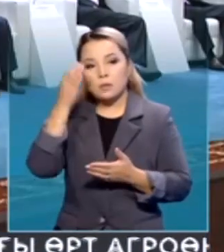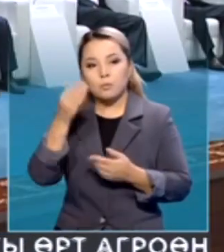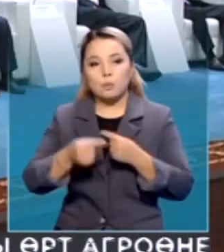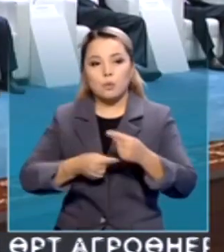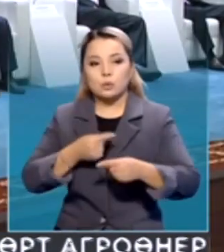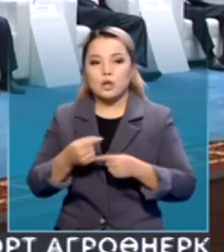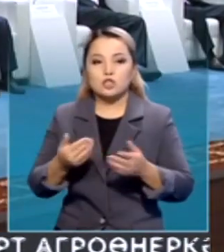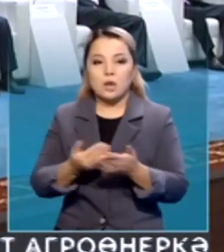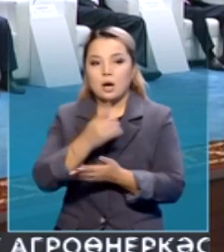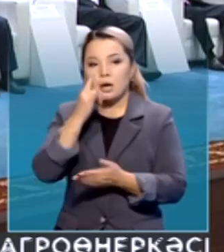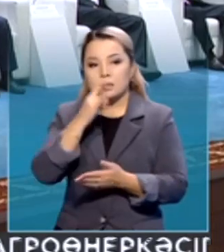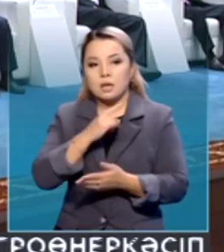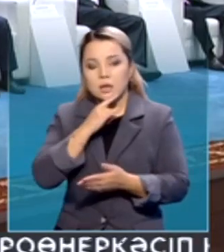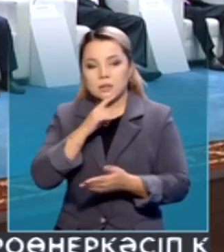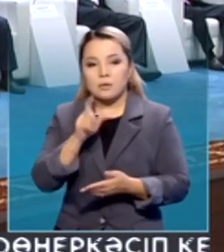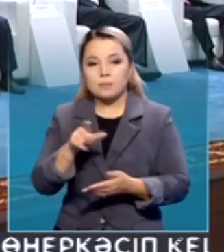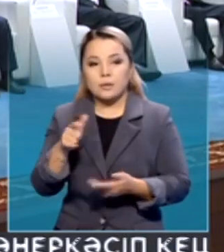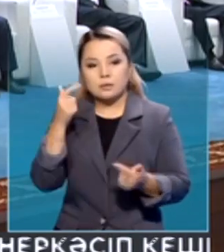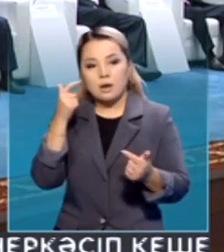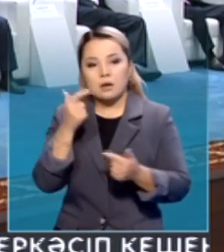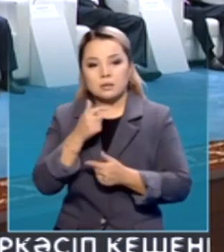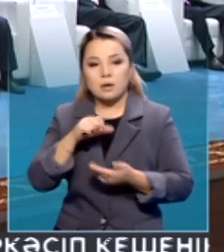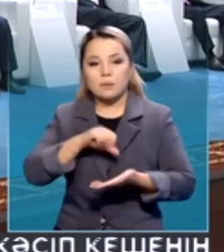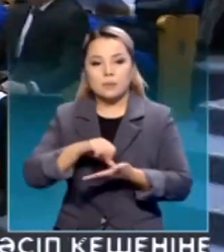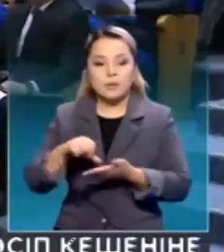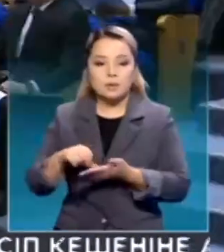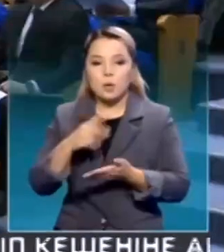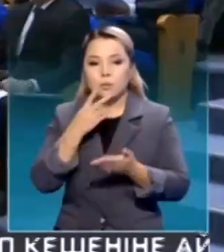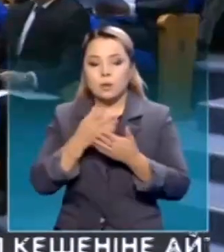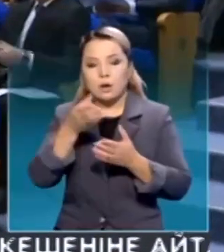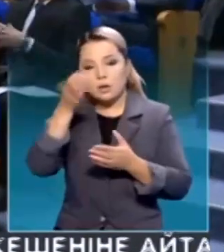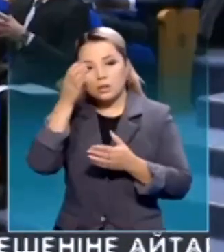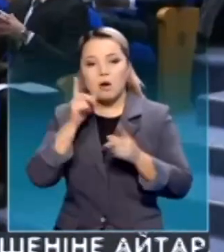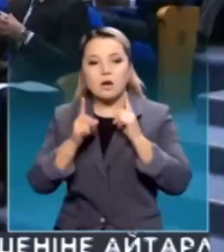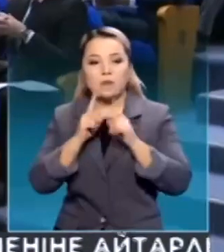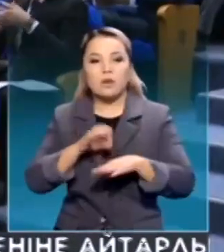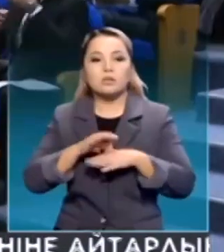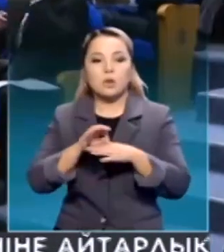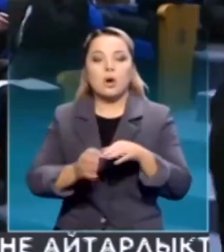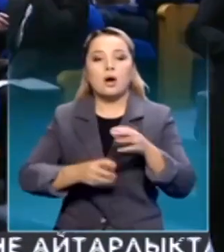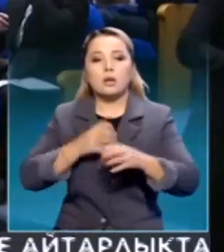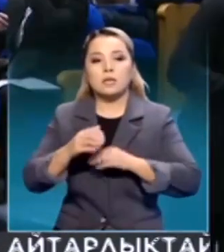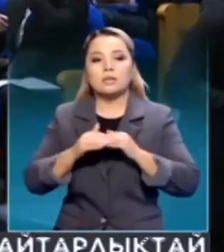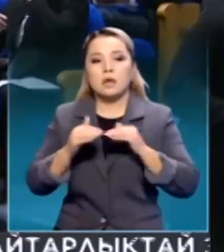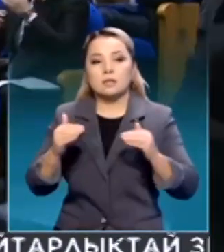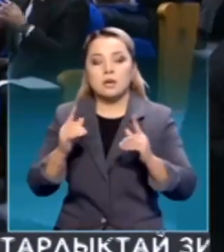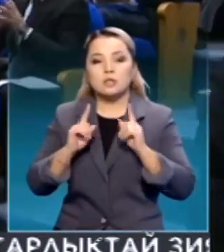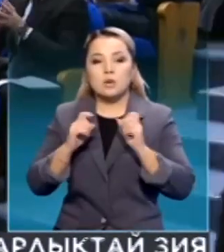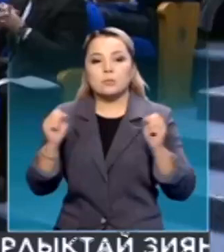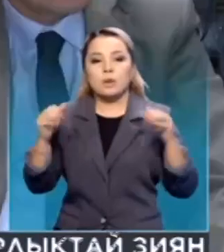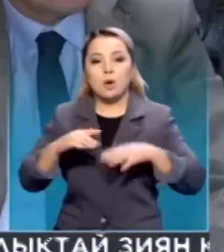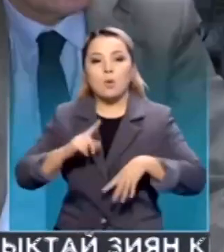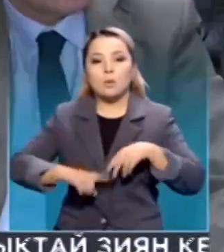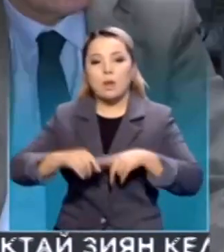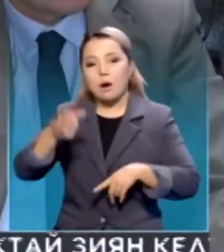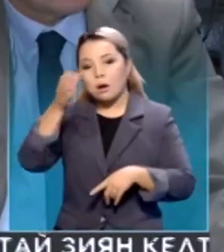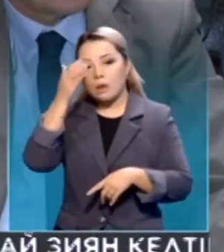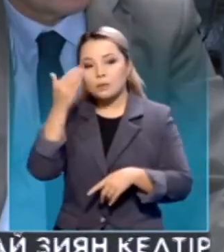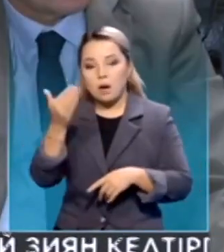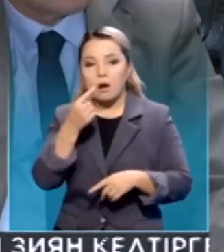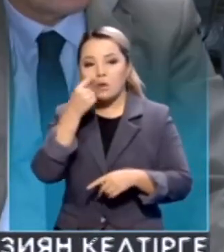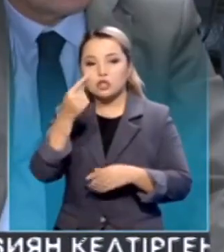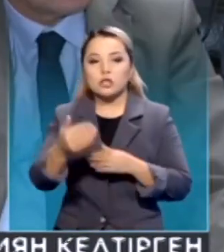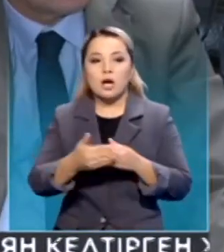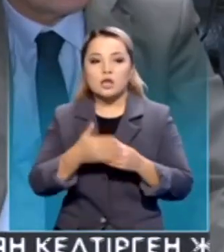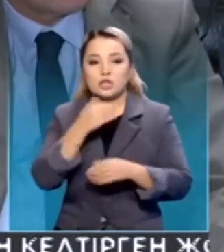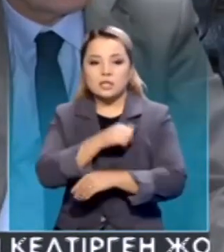және жаңа Қазақстанның зияткерлік сабақтастығы атты ғылыми конференция басталды. Халықаралық деңгейдегі жиынға отандық ғалымдар және алыс